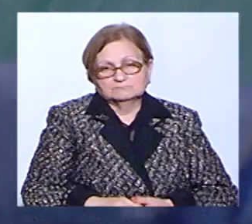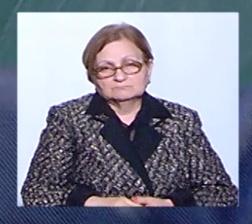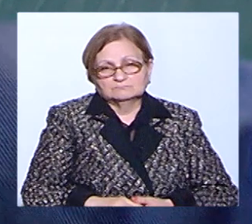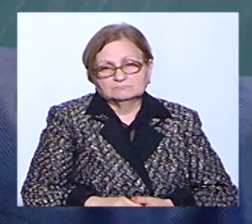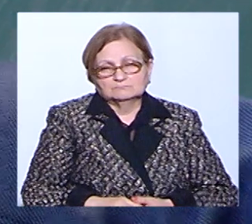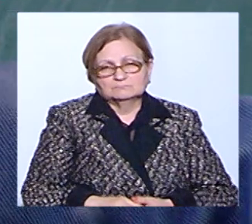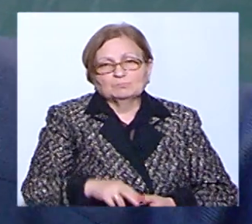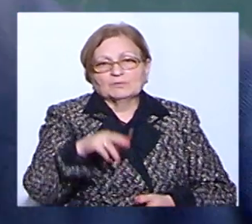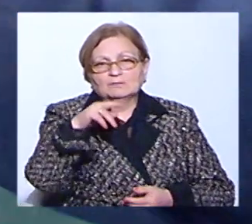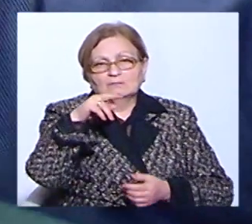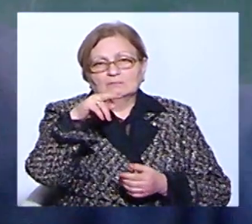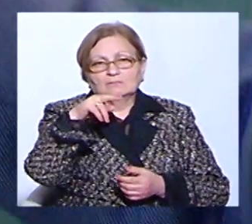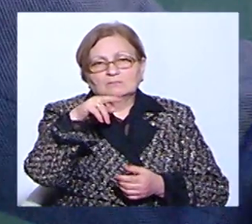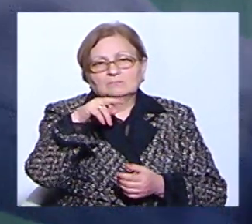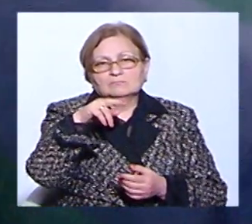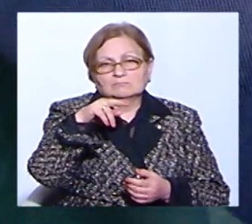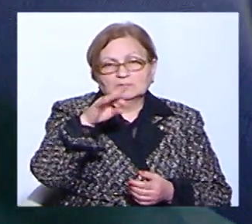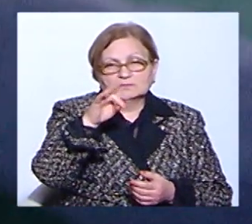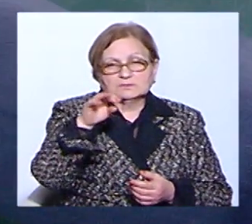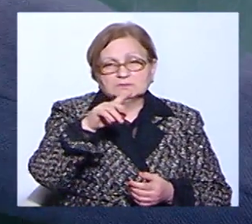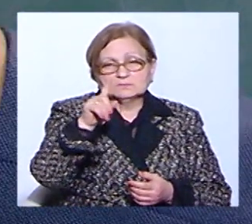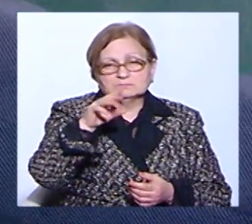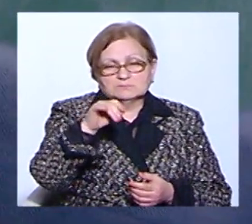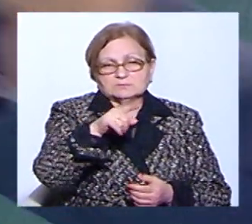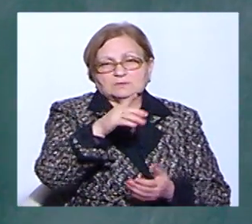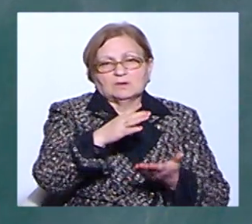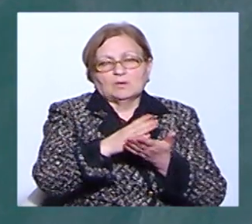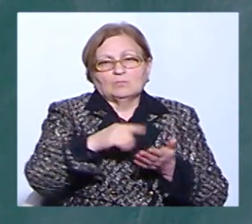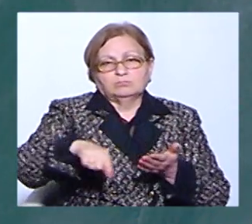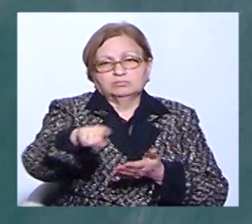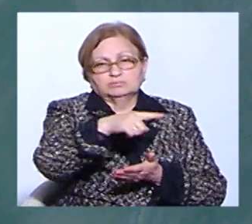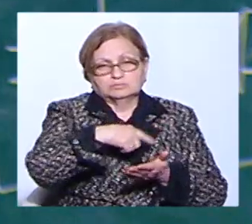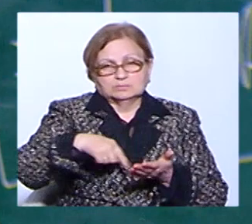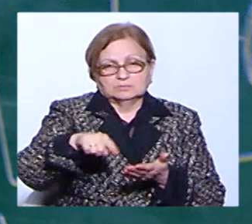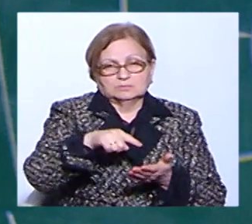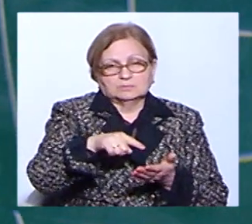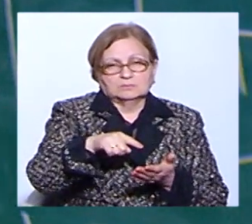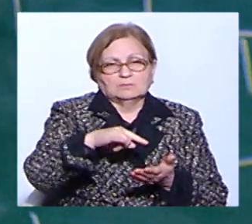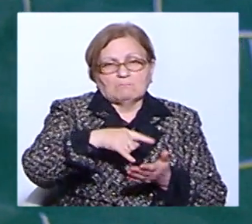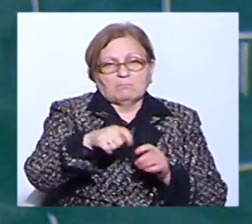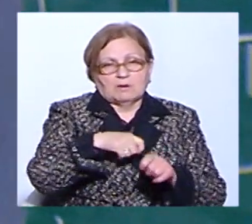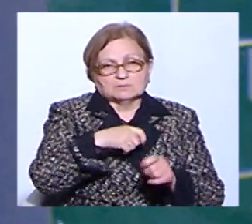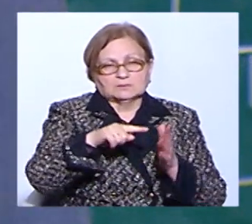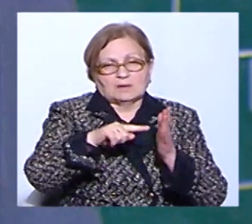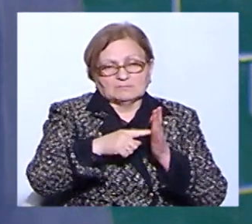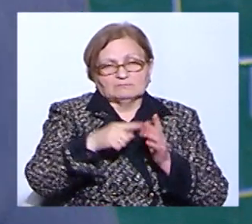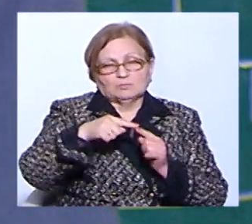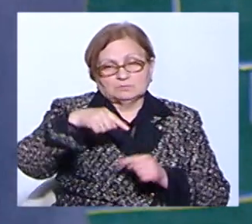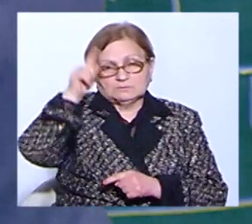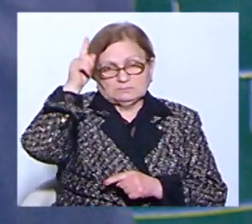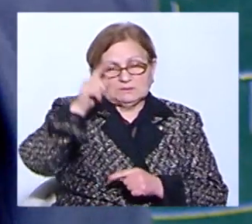პრიზმის მოცულობა, ესე დავწეროთ. ფუძის ფართობი მაშასადამე გამრავლებული სიმაღლეზე.